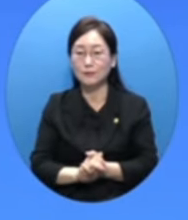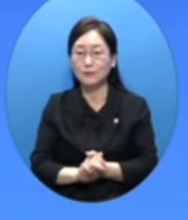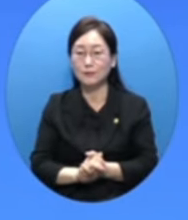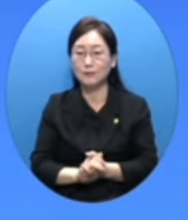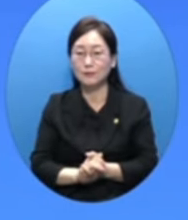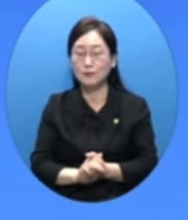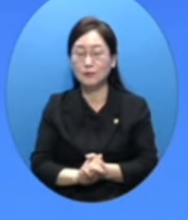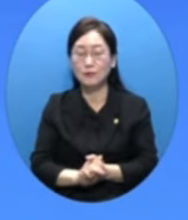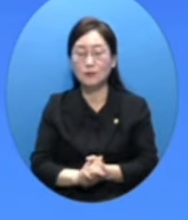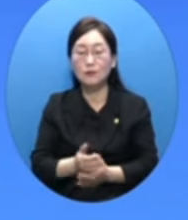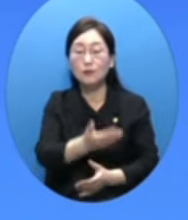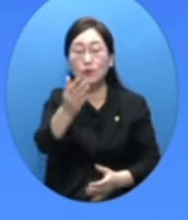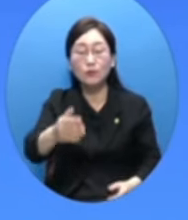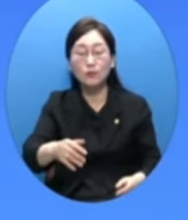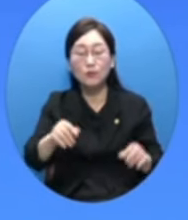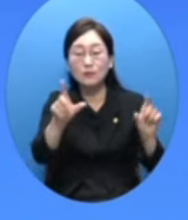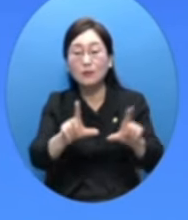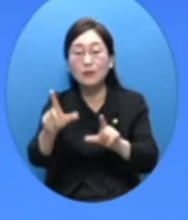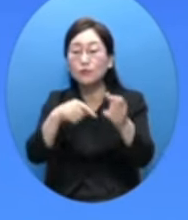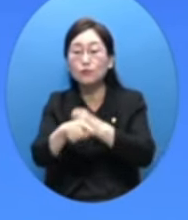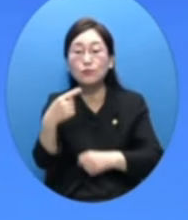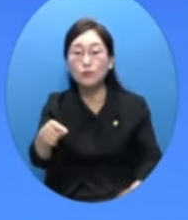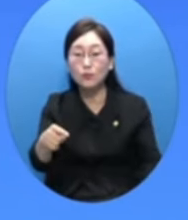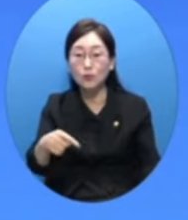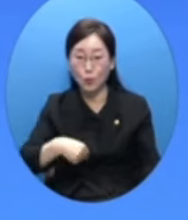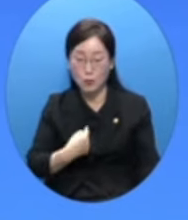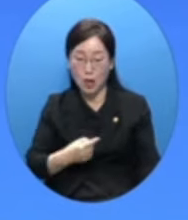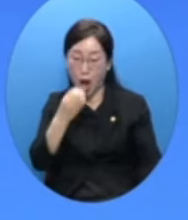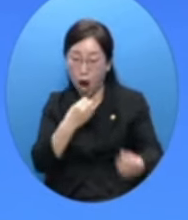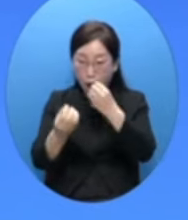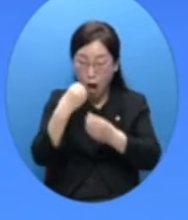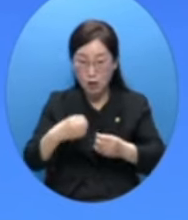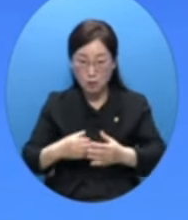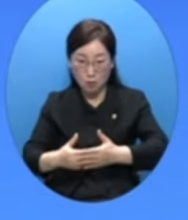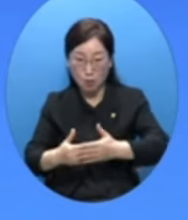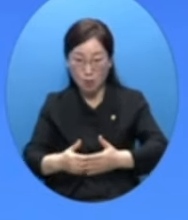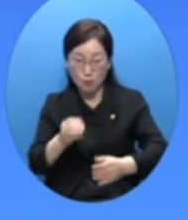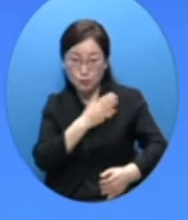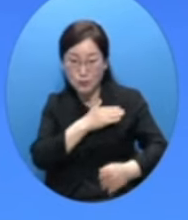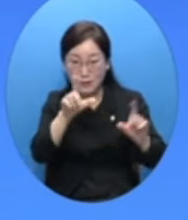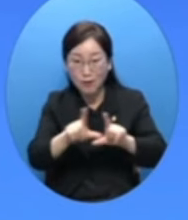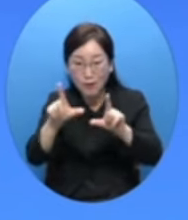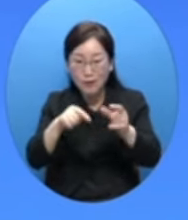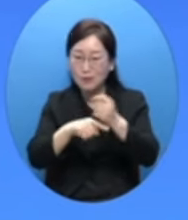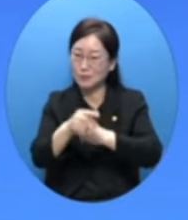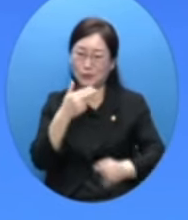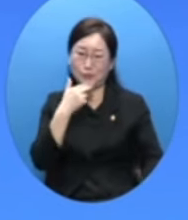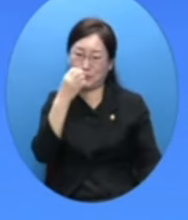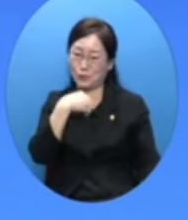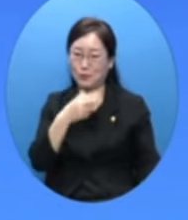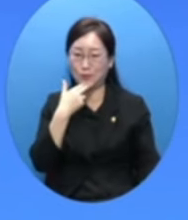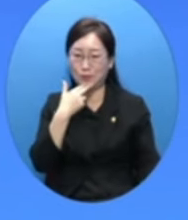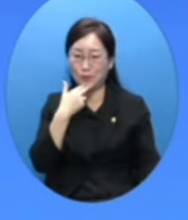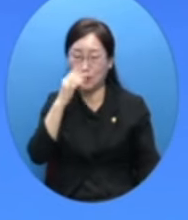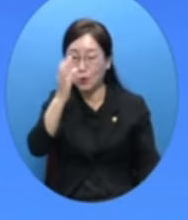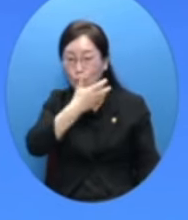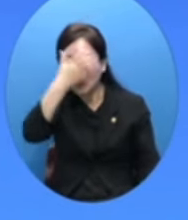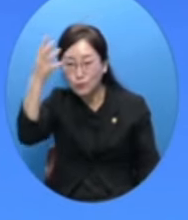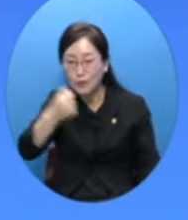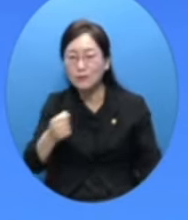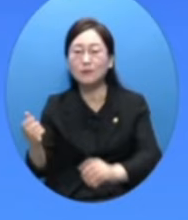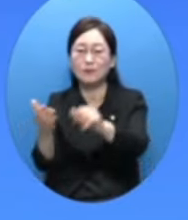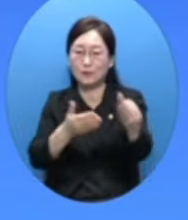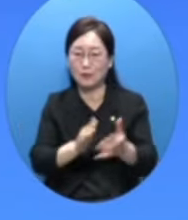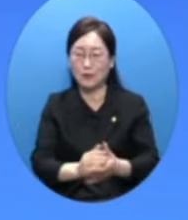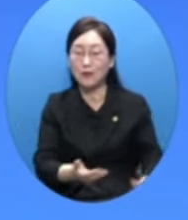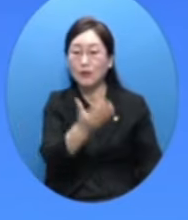뭐 때문에 사십니까? 나 혼자 잘 먹고 잘 자고 이상을 사는 것은 의미가 없습니다. 그렇게 하면 꿈을 꾸시기를 바랍니다.